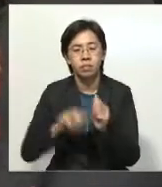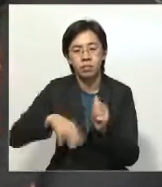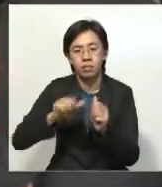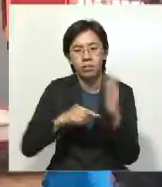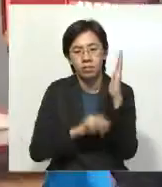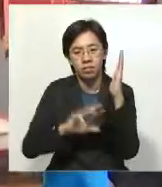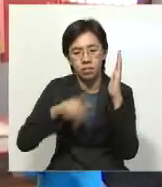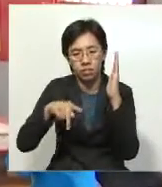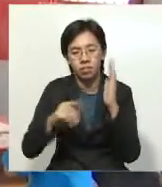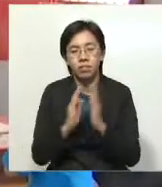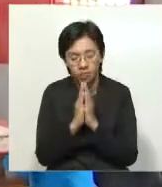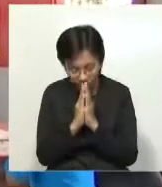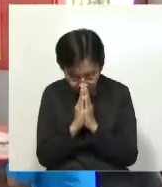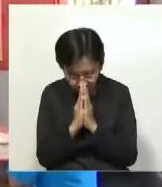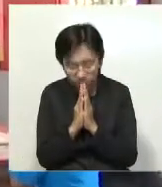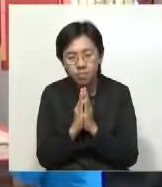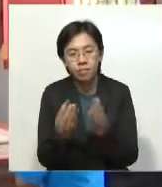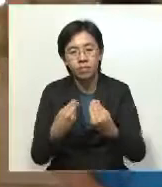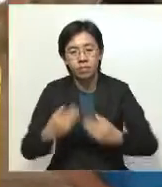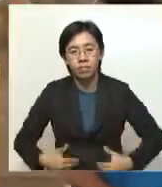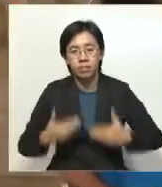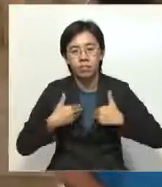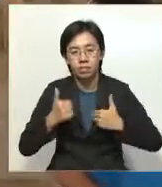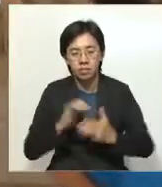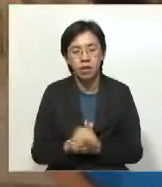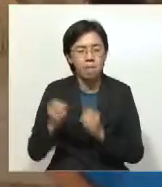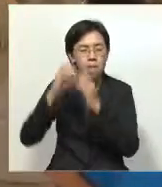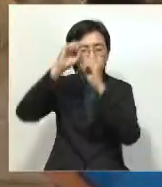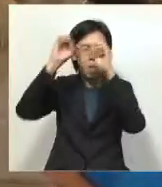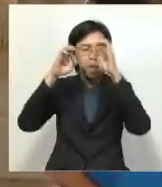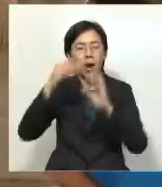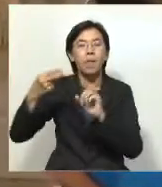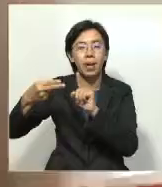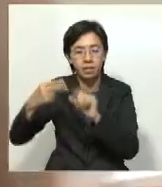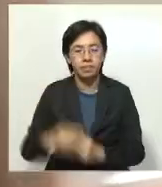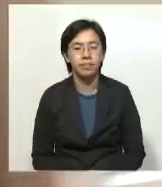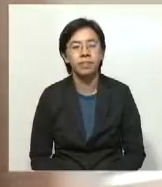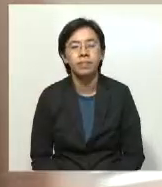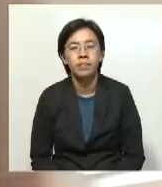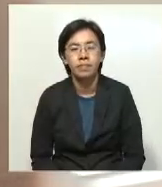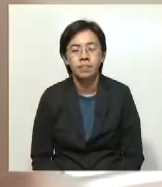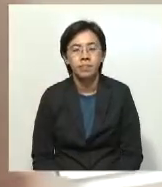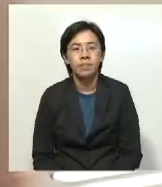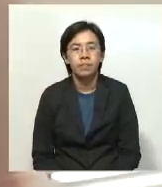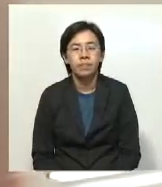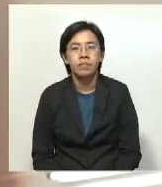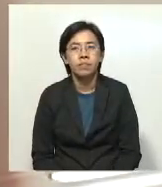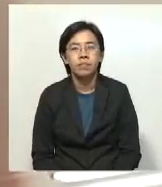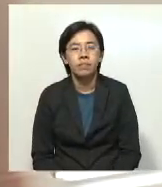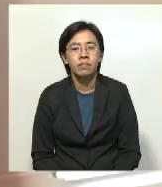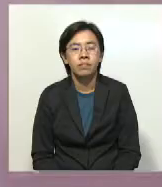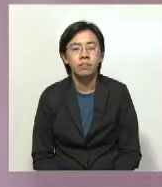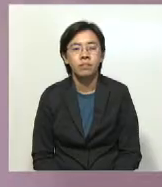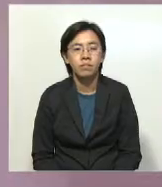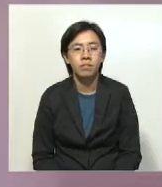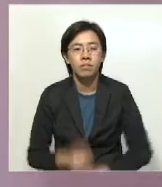องชุมพรเพื่อความเป็นสิริมงคลและจุดประทัด 10,000 ดอกด้านนายวีระโรจน์พจนารัฐมนตรี